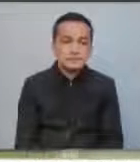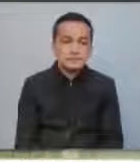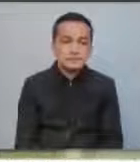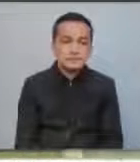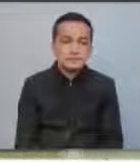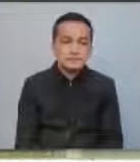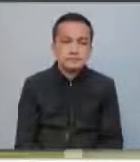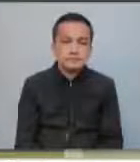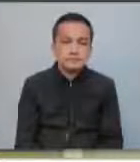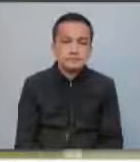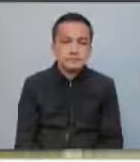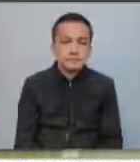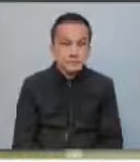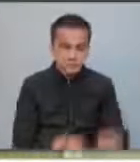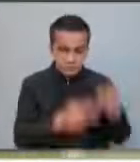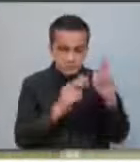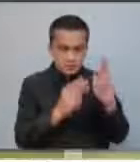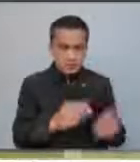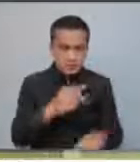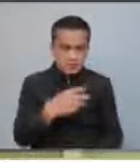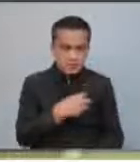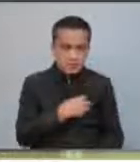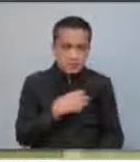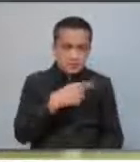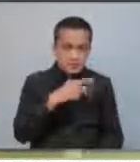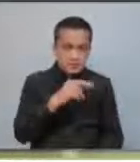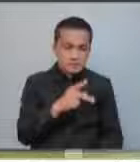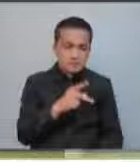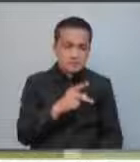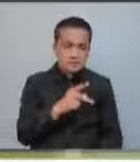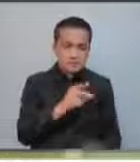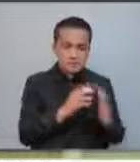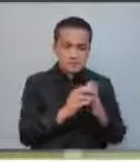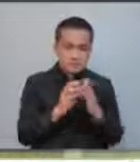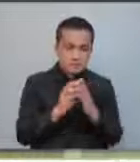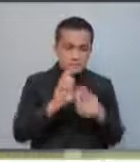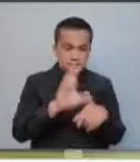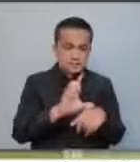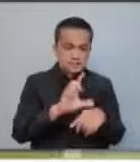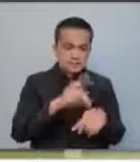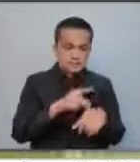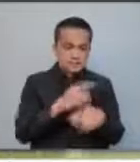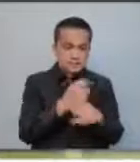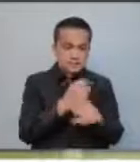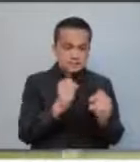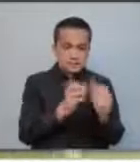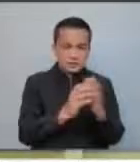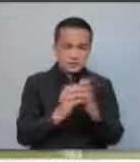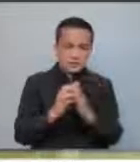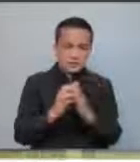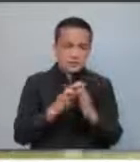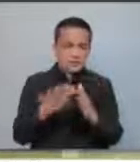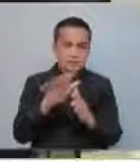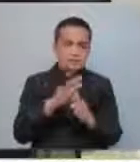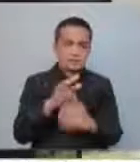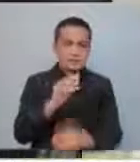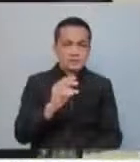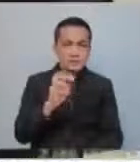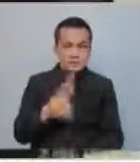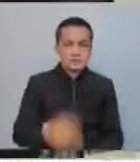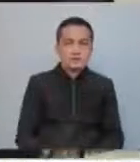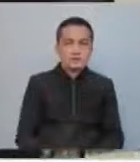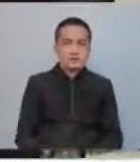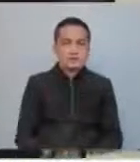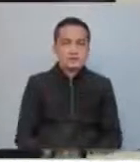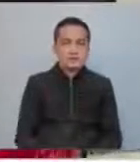Pinarangalan ng Philippine National Police ang lungsod ng Las Piñas bilang safe city sa buong Metro Manila. Dahil dito, pinasalamatan ni